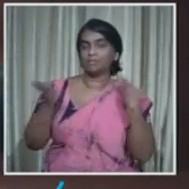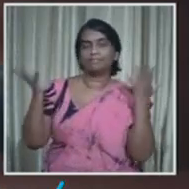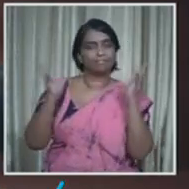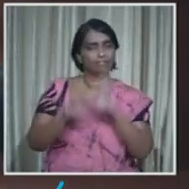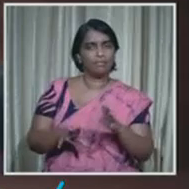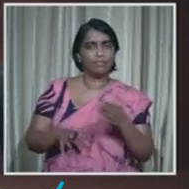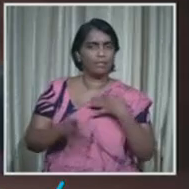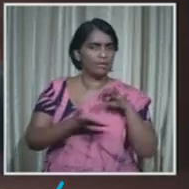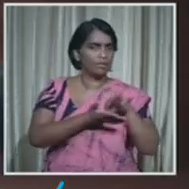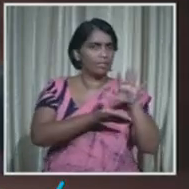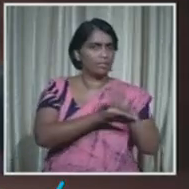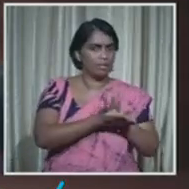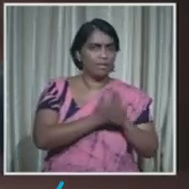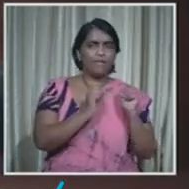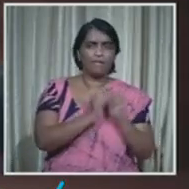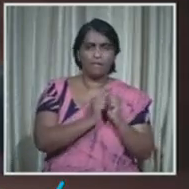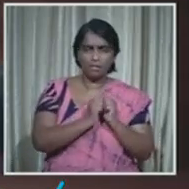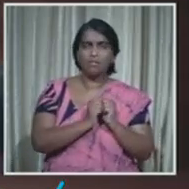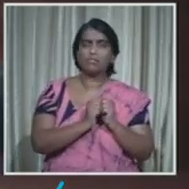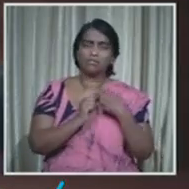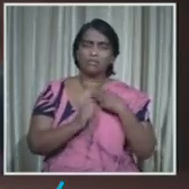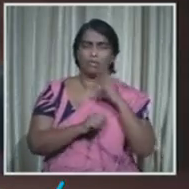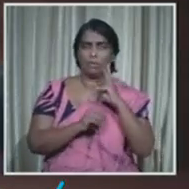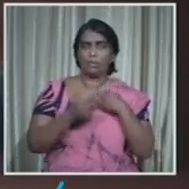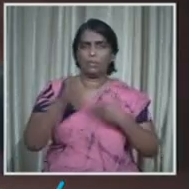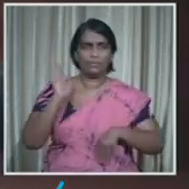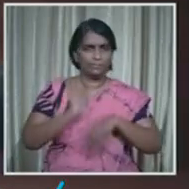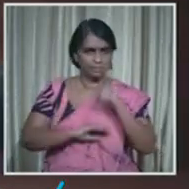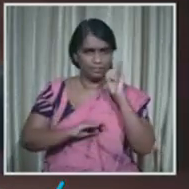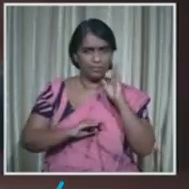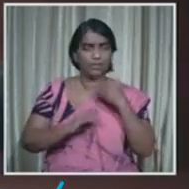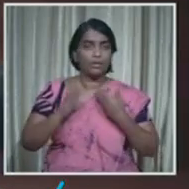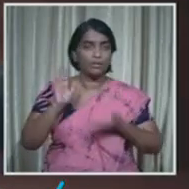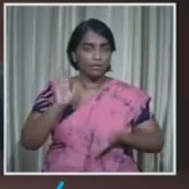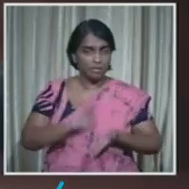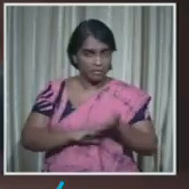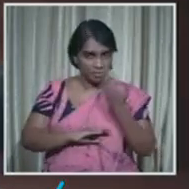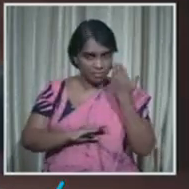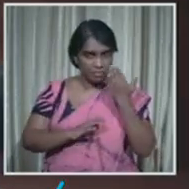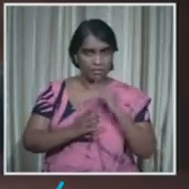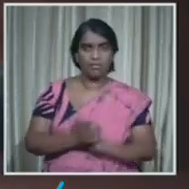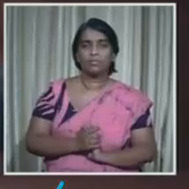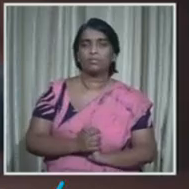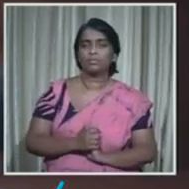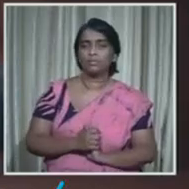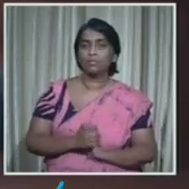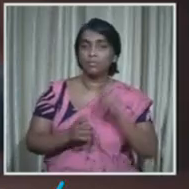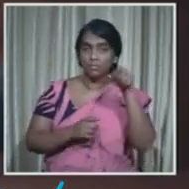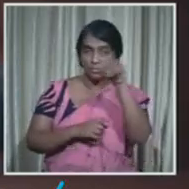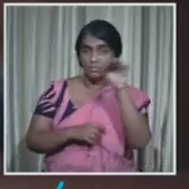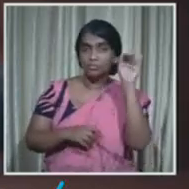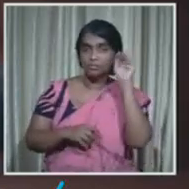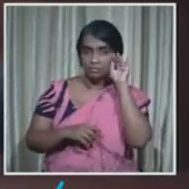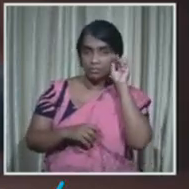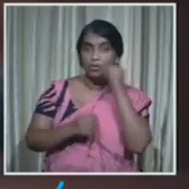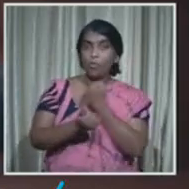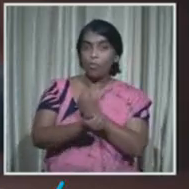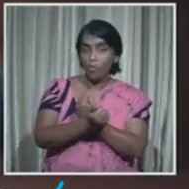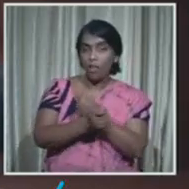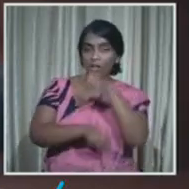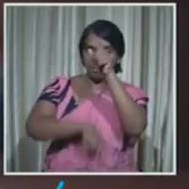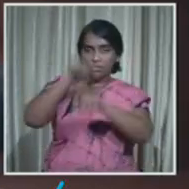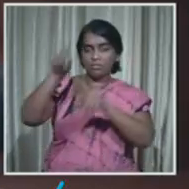මා යොදාගත්තු වැඩකටුස සඳහා මා පිටත්තු ගියා. පිටත්තු ගියාට පසුව ඔබලාට දැනගන්න පුළුවන් ඊතර පොලිස් නිලධාරීන් අහන්න